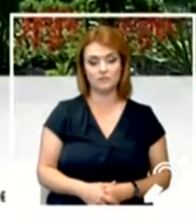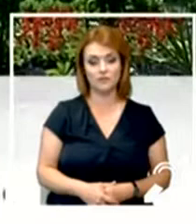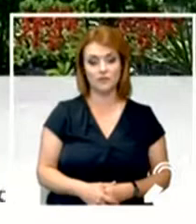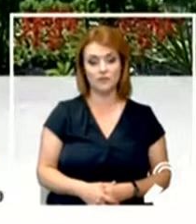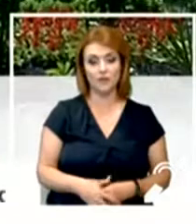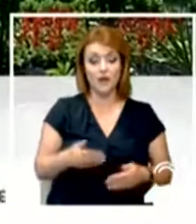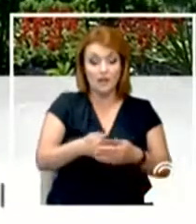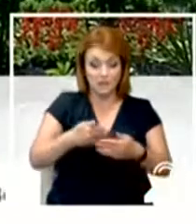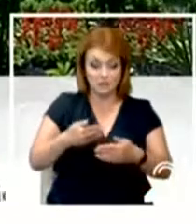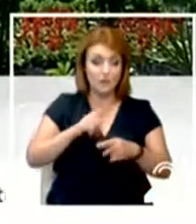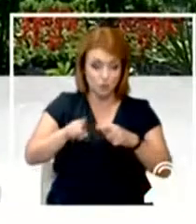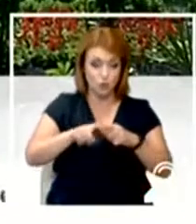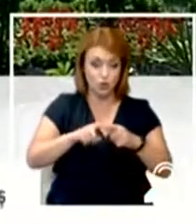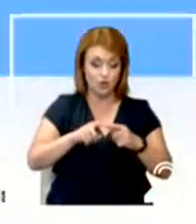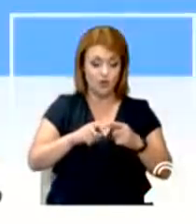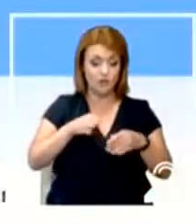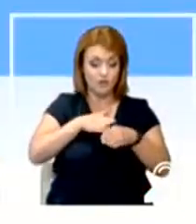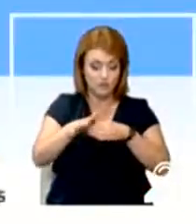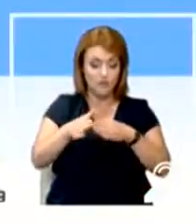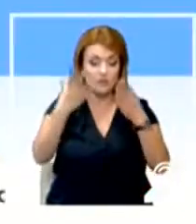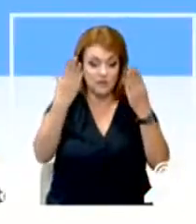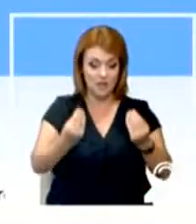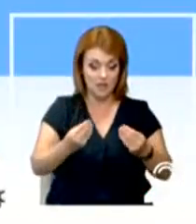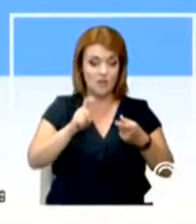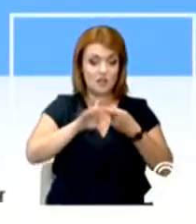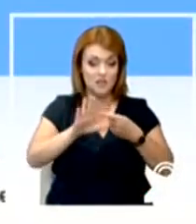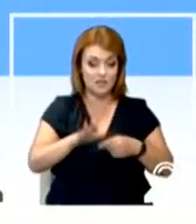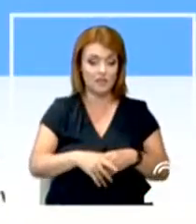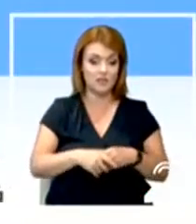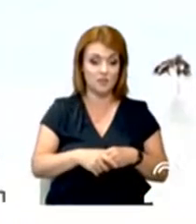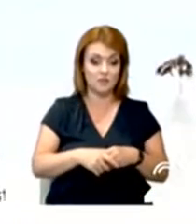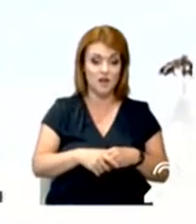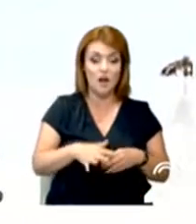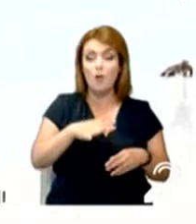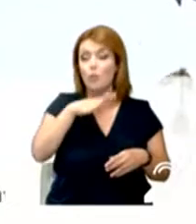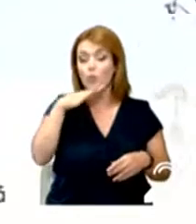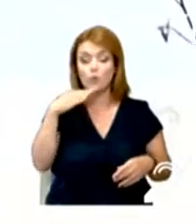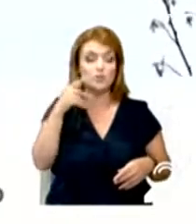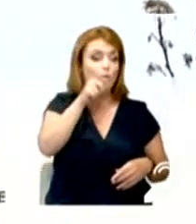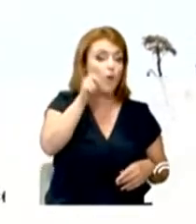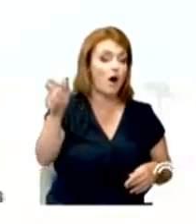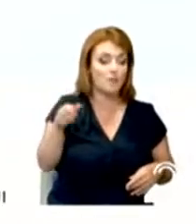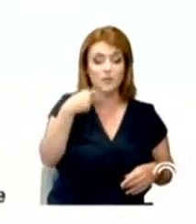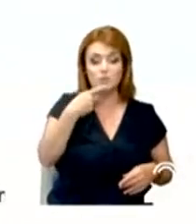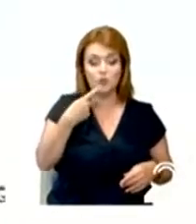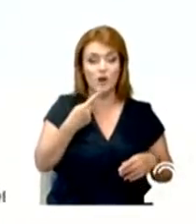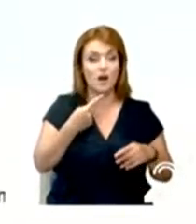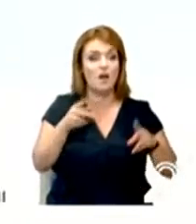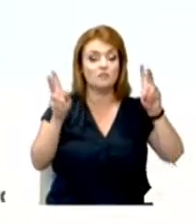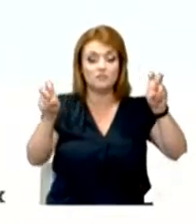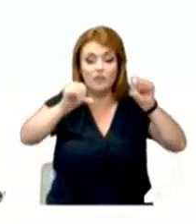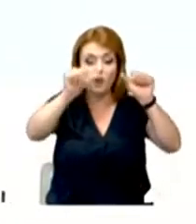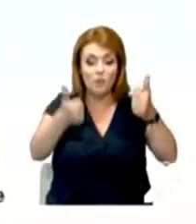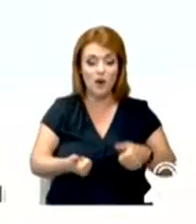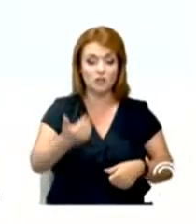În ajun de ziua independenței Republicii Moldova, tot mai multe voci susțin că formatul de negocieri 5+2 de soluționare